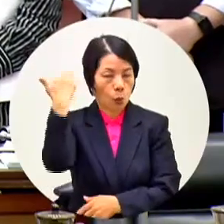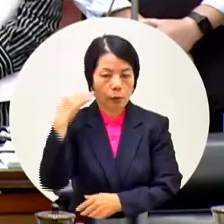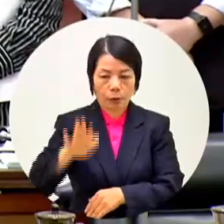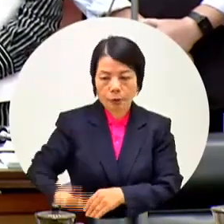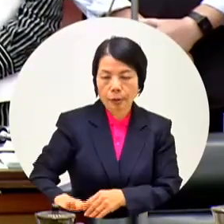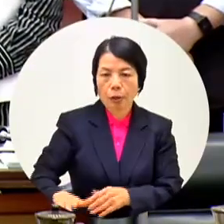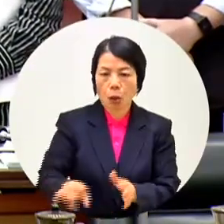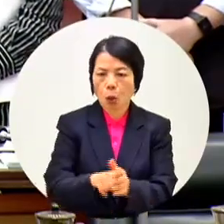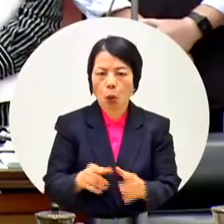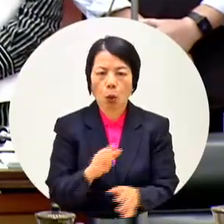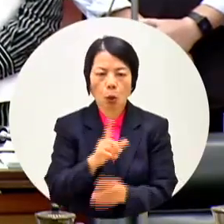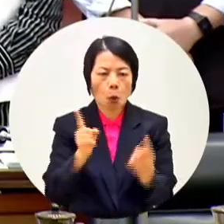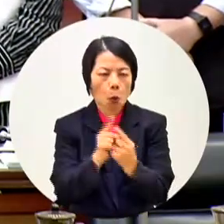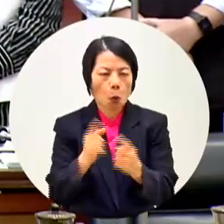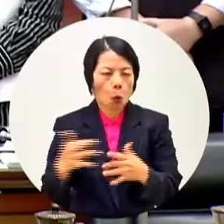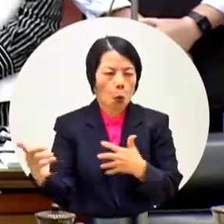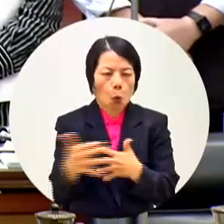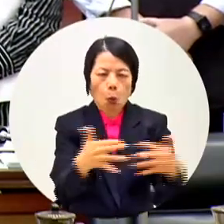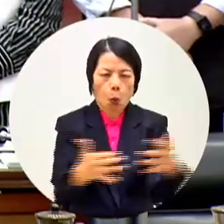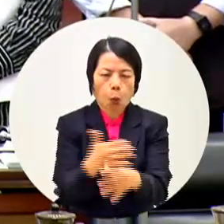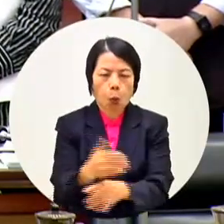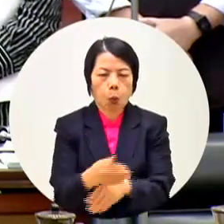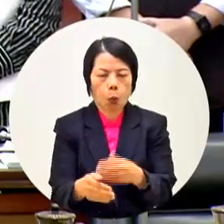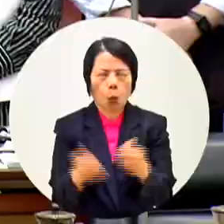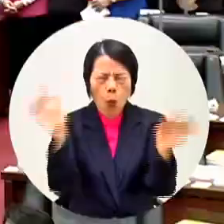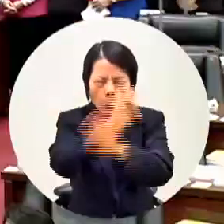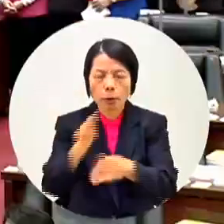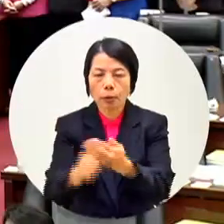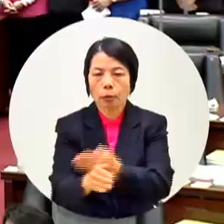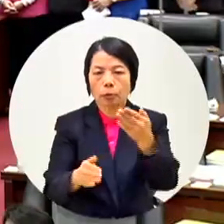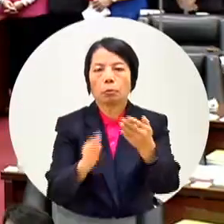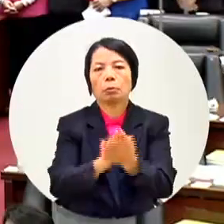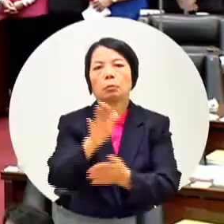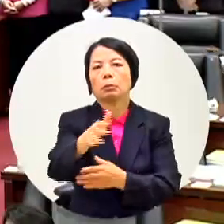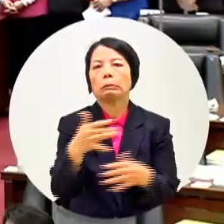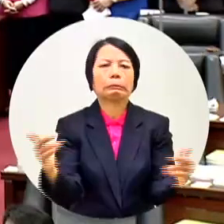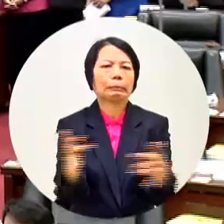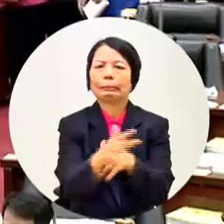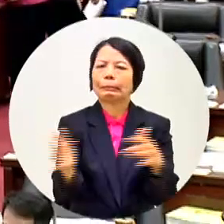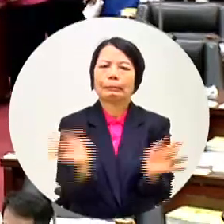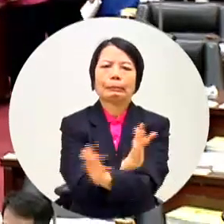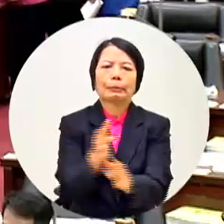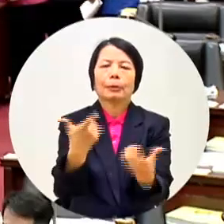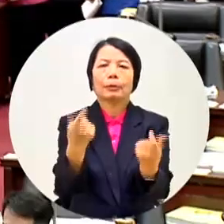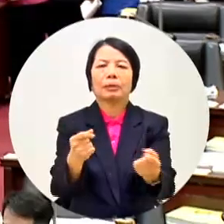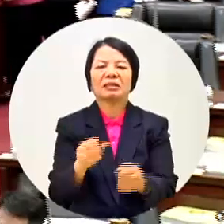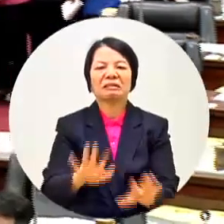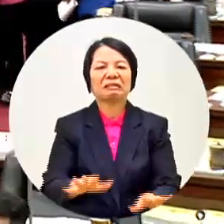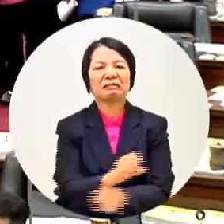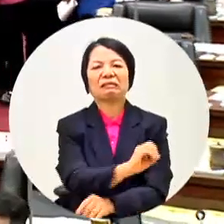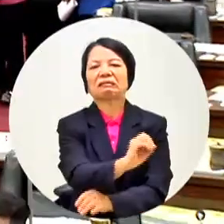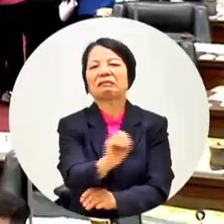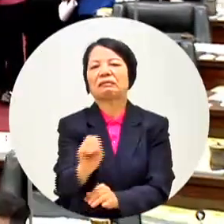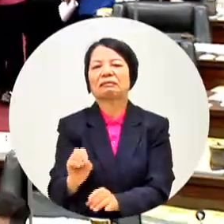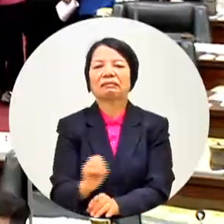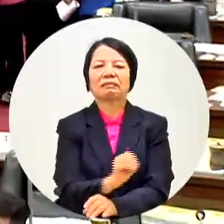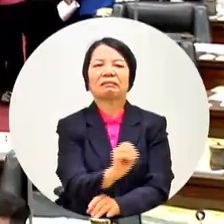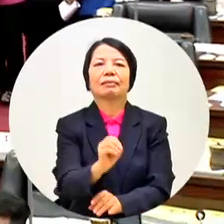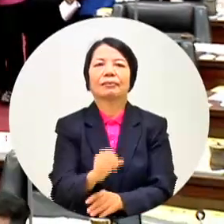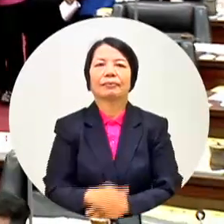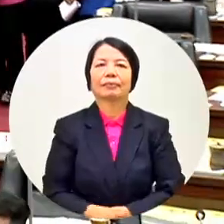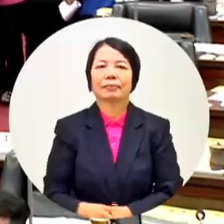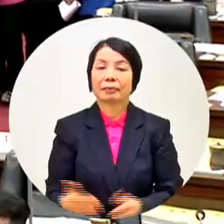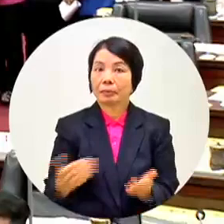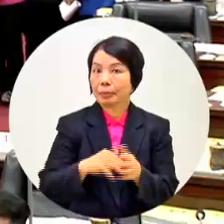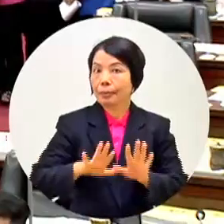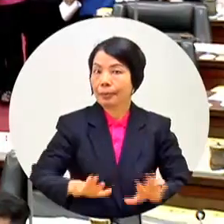到点以后，啊即卖咧完全拢无人。好不容易我们高雄市民给我们韩